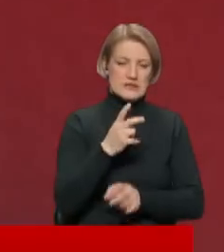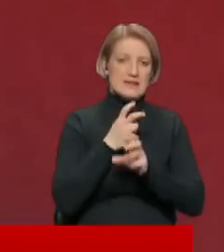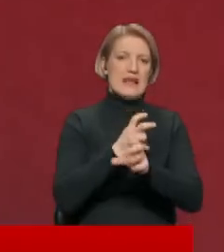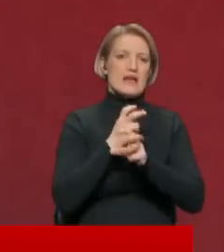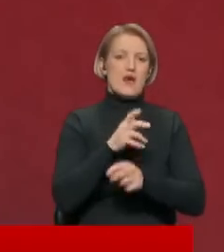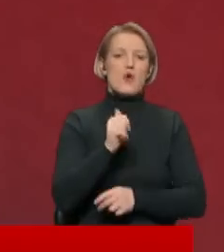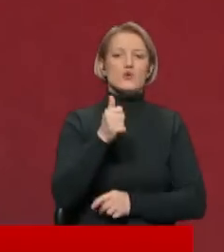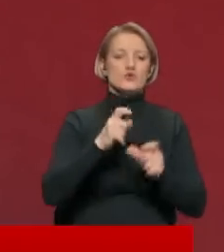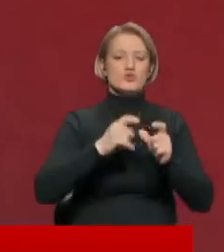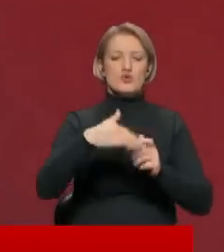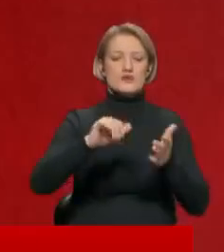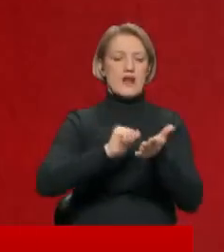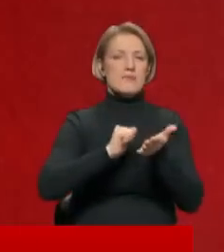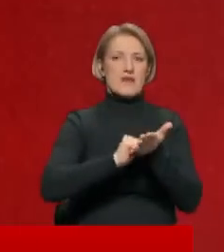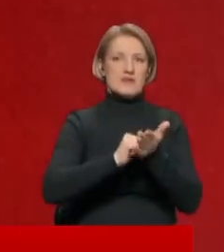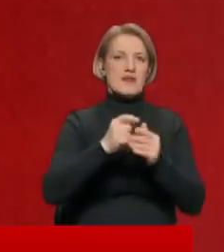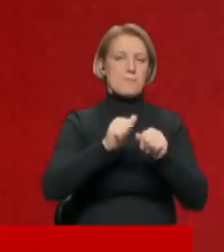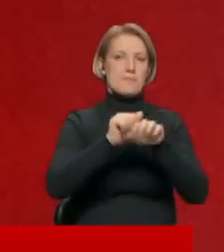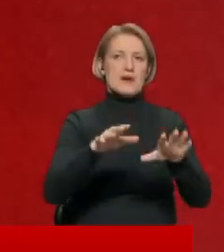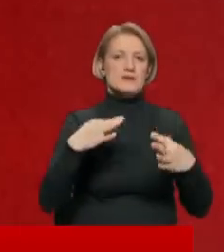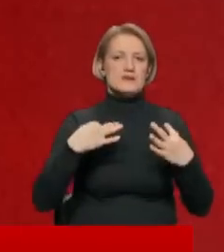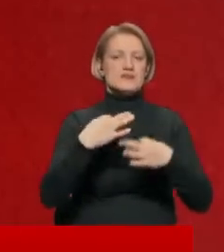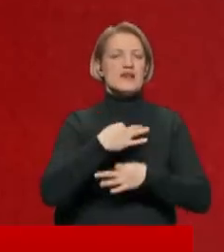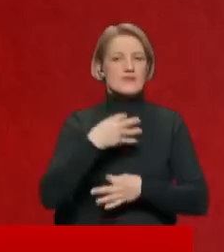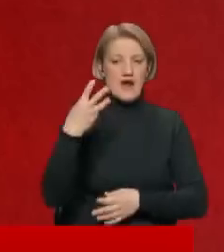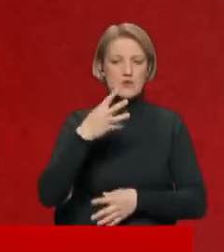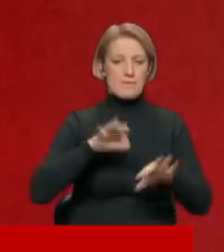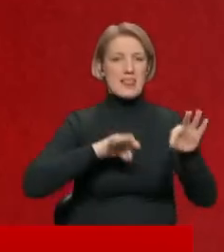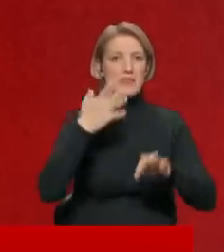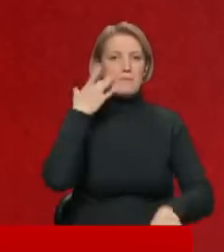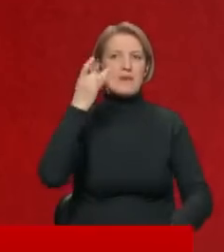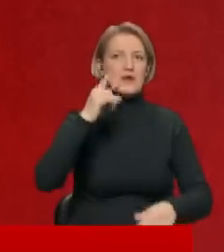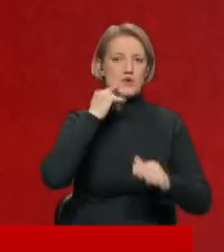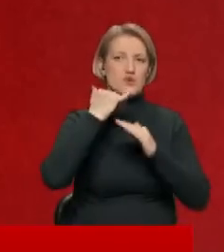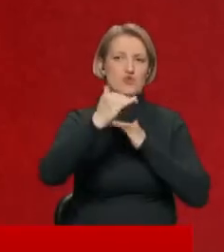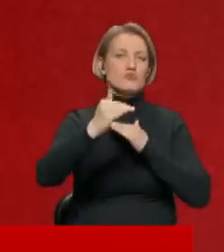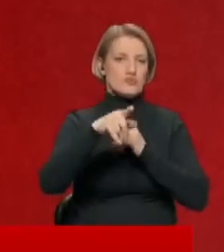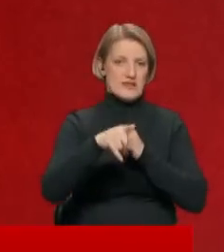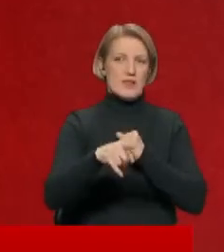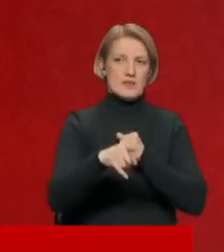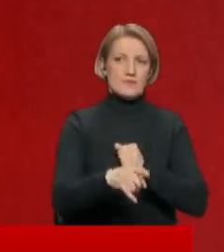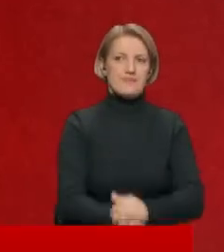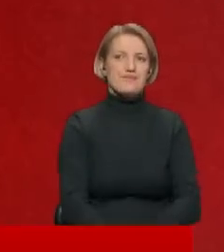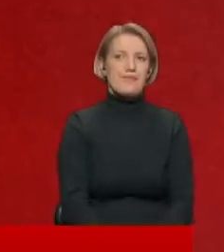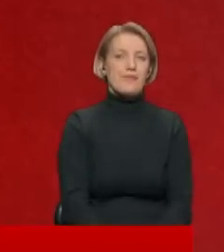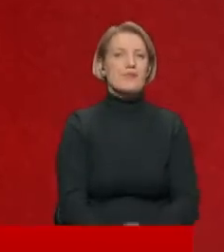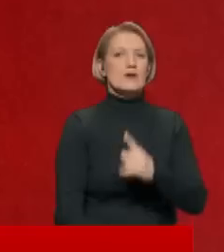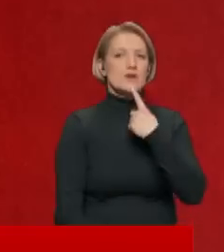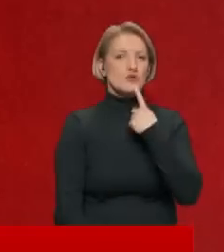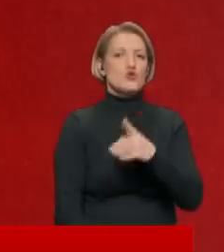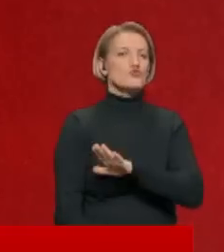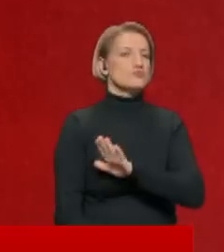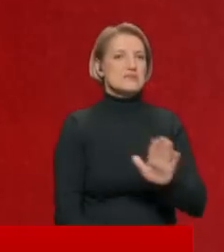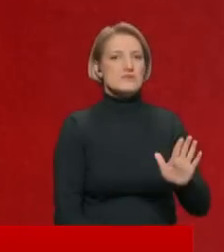işleri de o gün sosyal medya üzerinden paylaştım Sayın Erdoğan stratejisi belli toplumsal yarılmayı söyleyecek söz